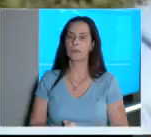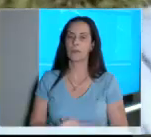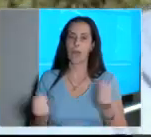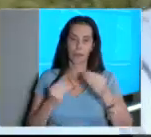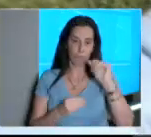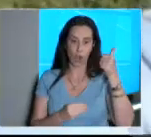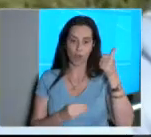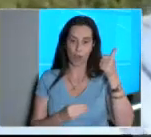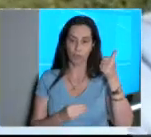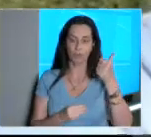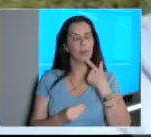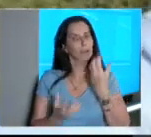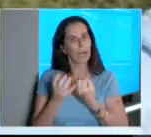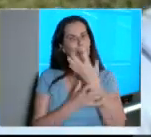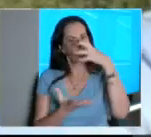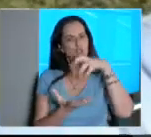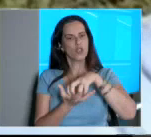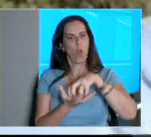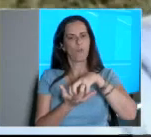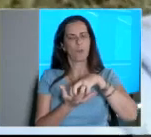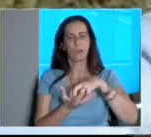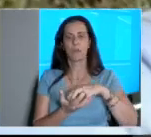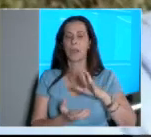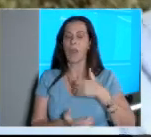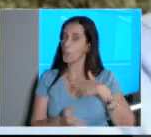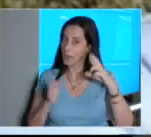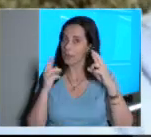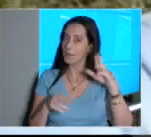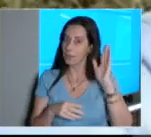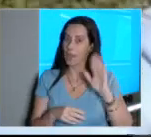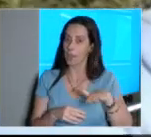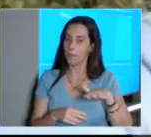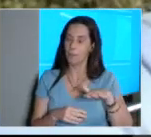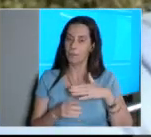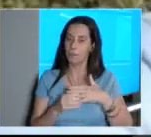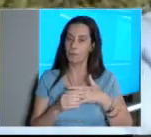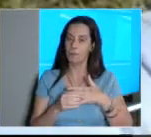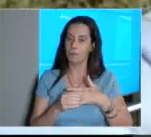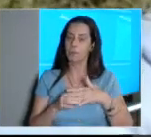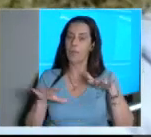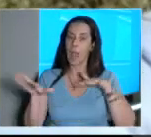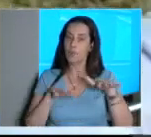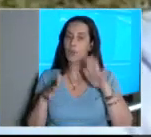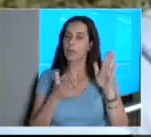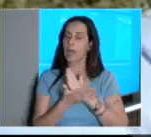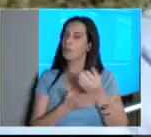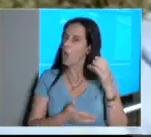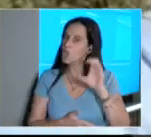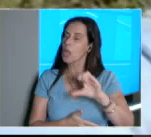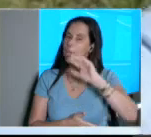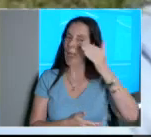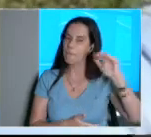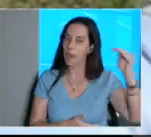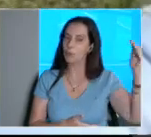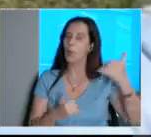הבשורה הראשונה היא הכרזה על הקמת היישוב. יותר מזה, אנחנו מקווים גם שהממשלה תחליט להשקיע ברמת